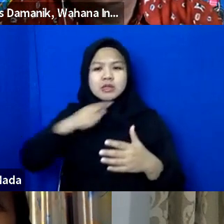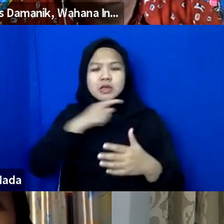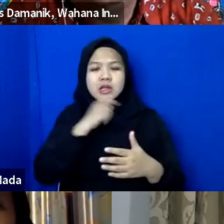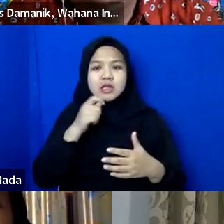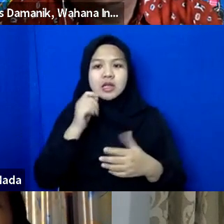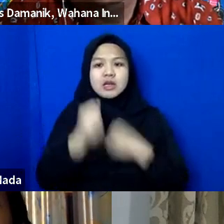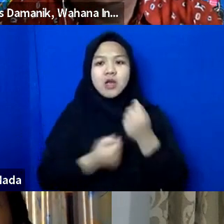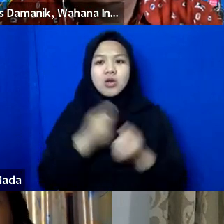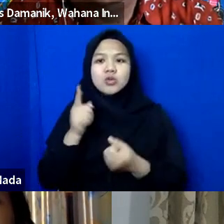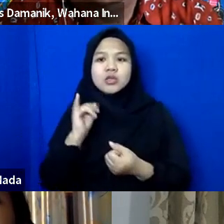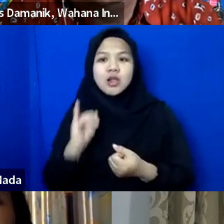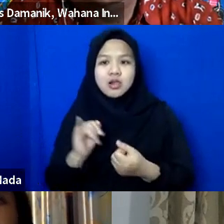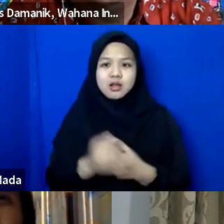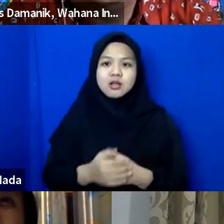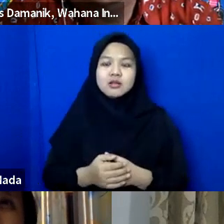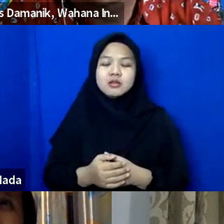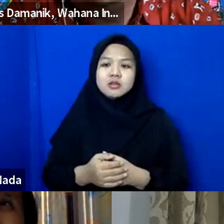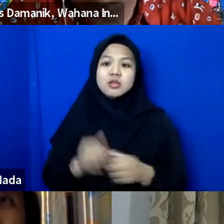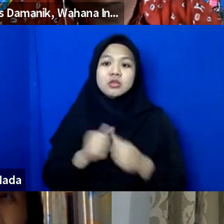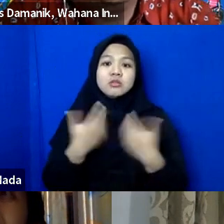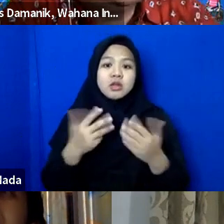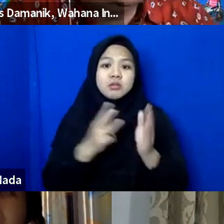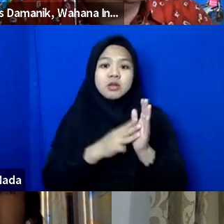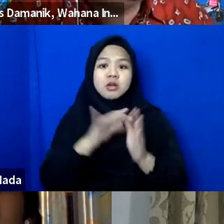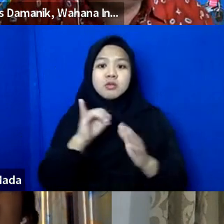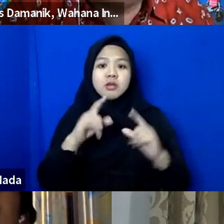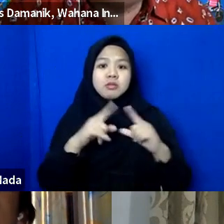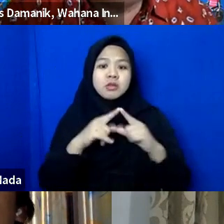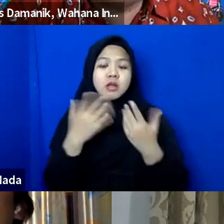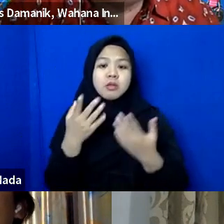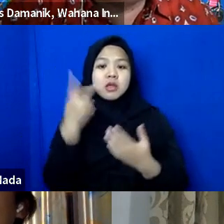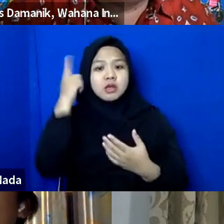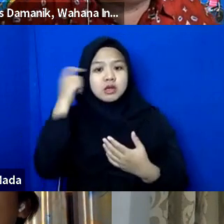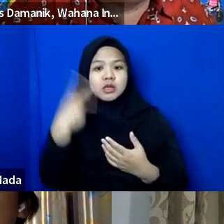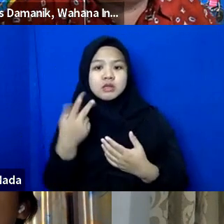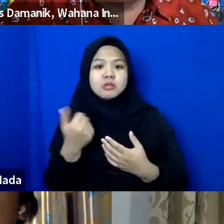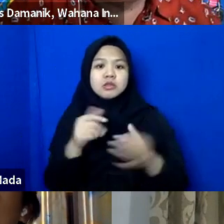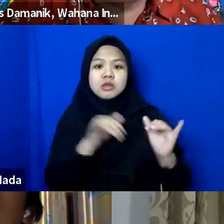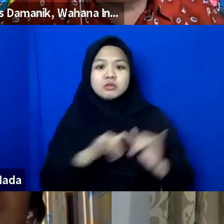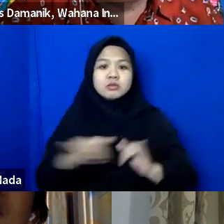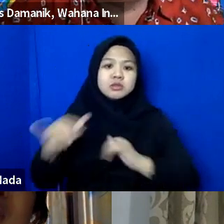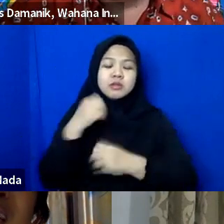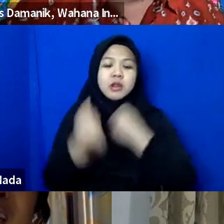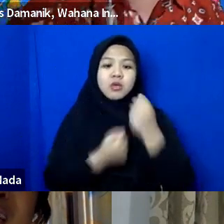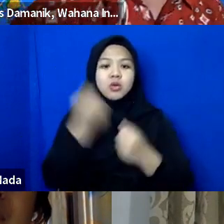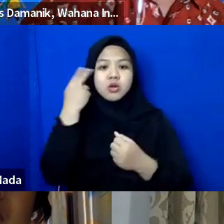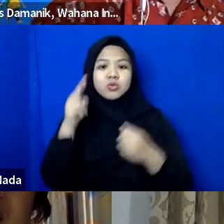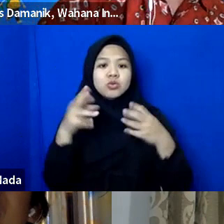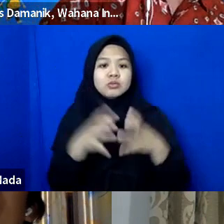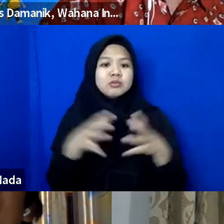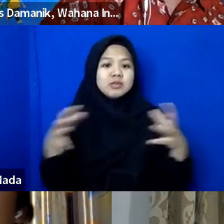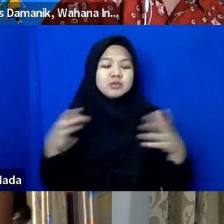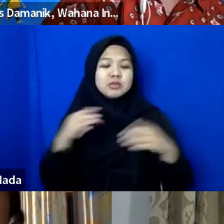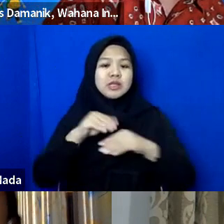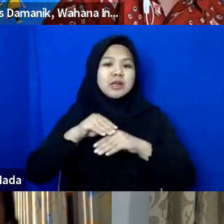yang dilakukan gitu nah gimana Mbak Mila apa yang kira-kira bisa kita sama-sama lakukan untuk memperbesar